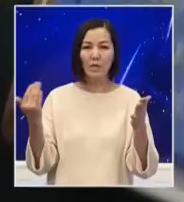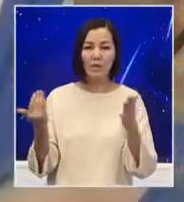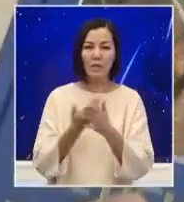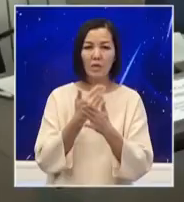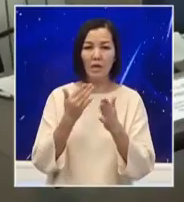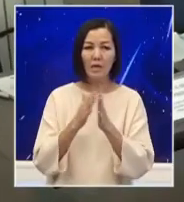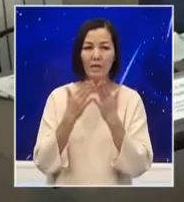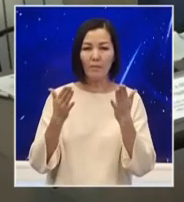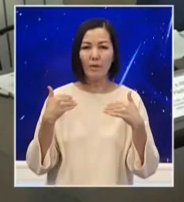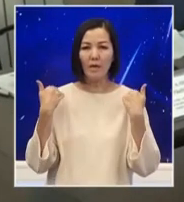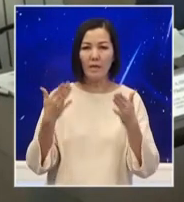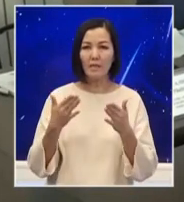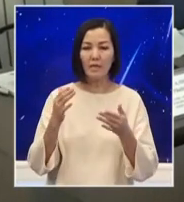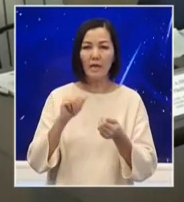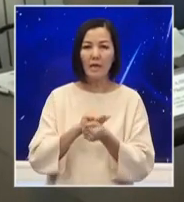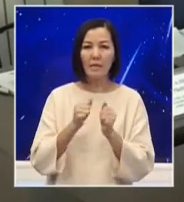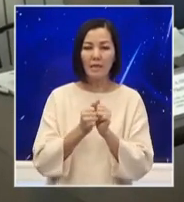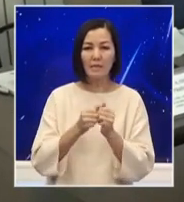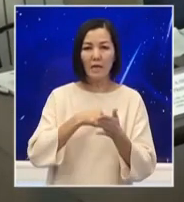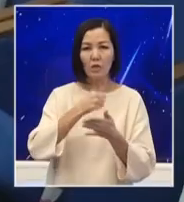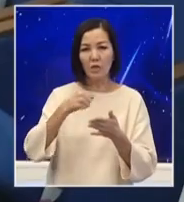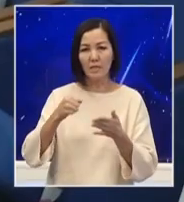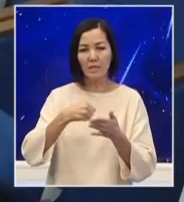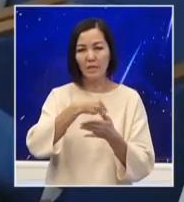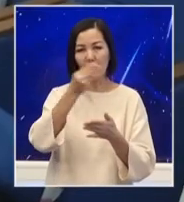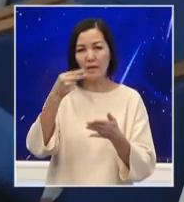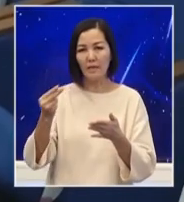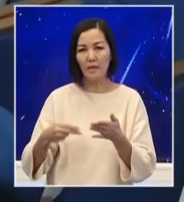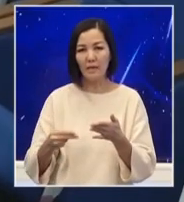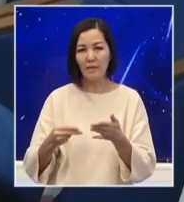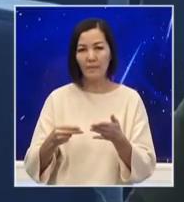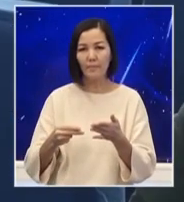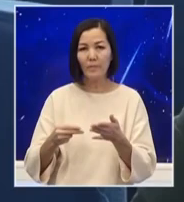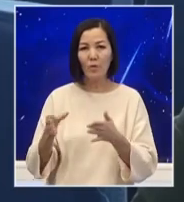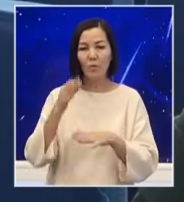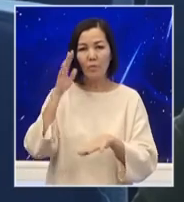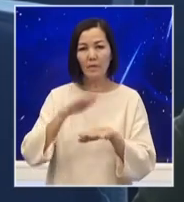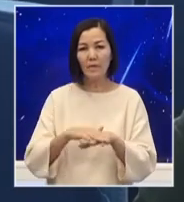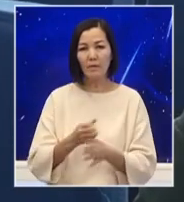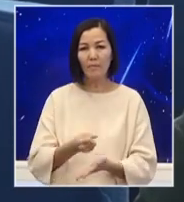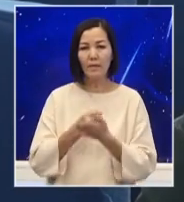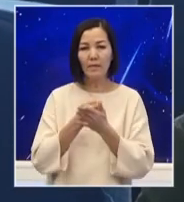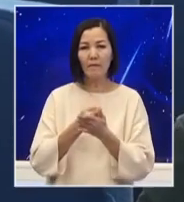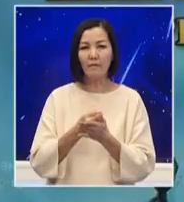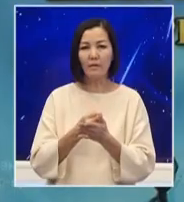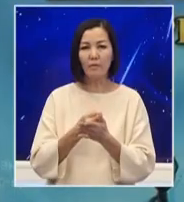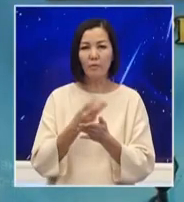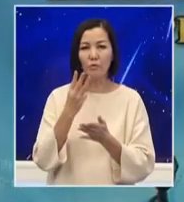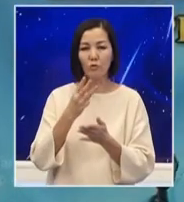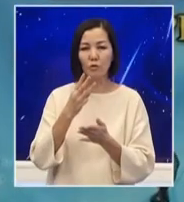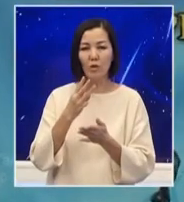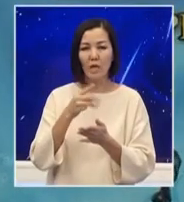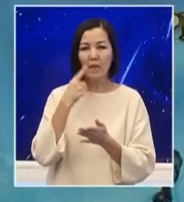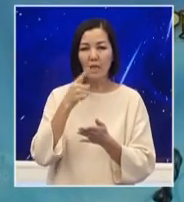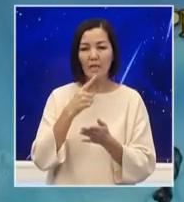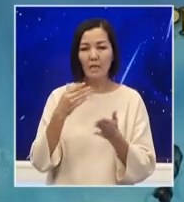еңбектің тұсауы кесілді. Тасқа қашалған таңбалар туралы сыр шертетін аталмыш еңбек облыс әкімі Амандық Баталовтың тікелей қолдауымен 3